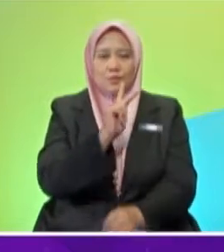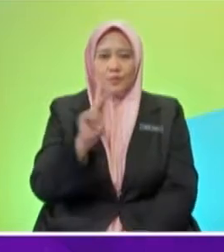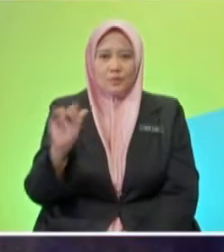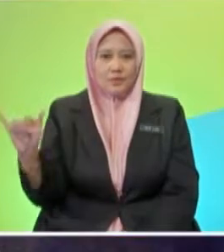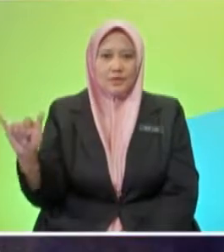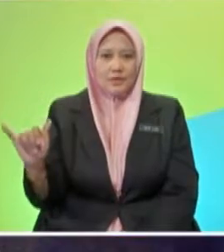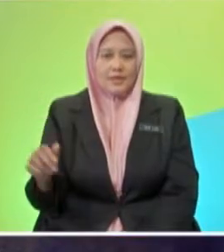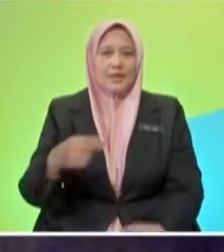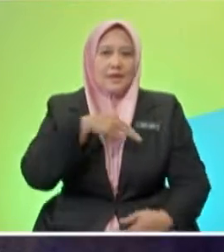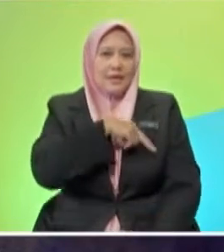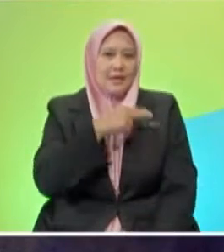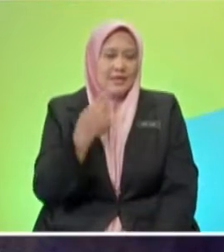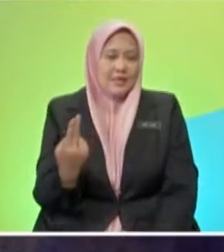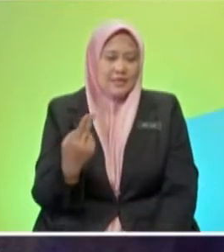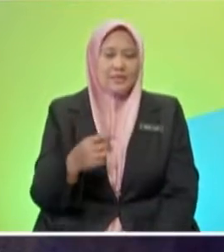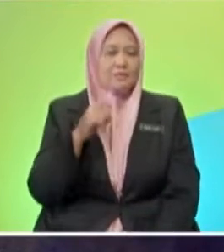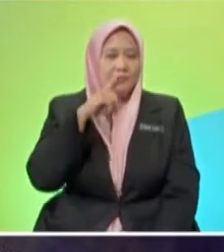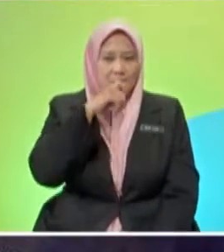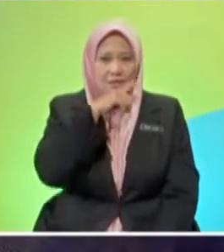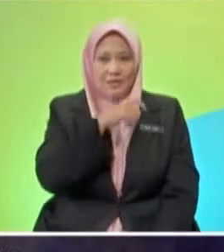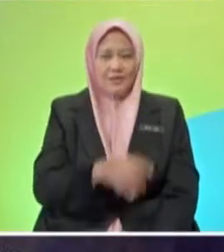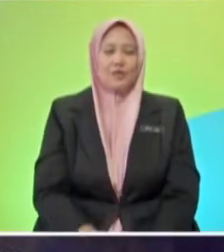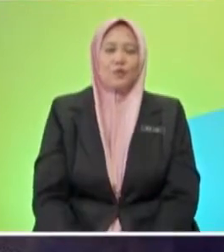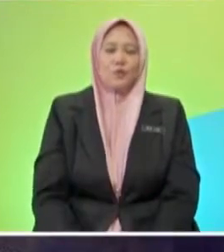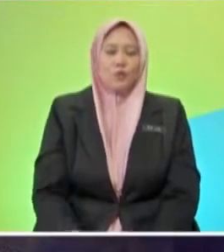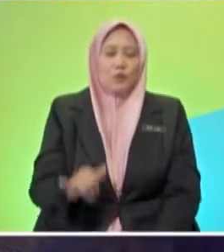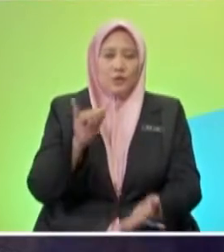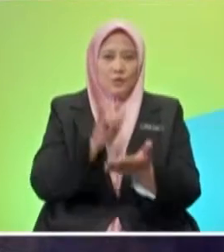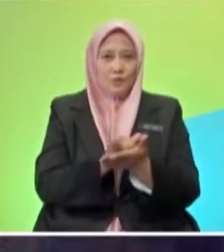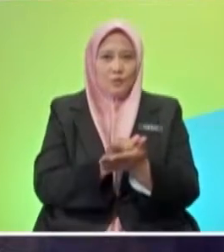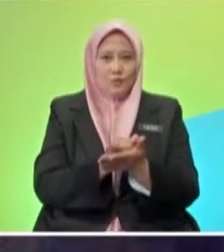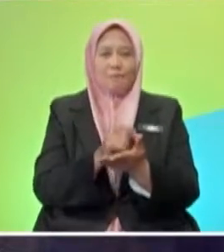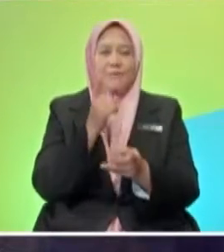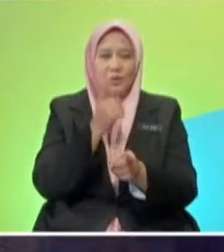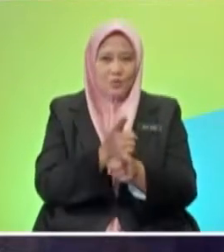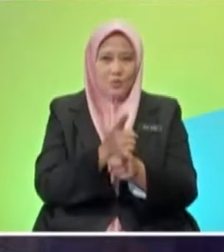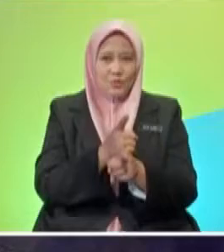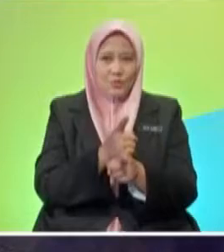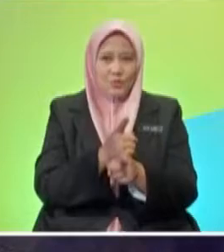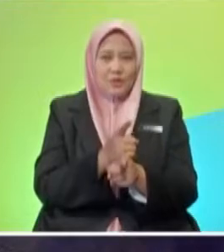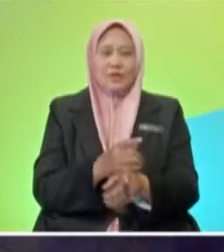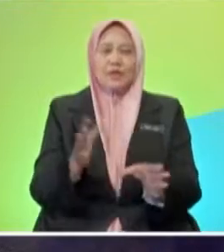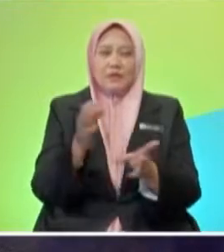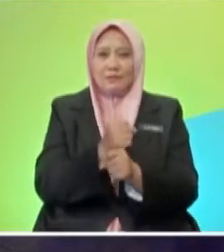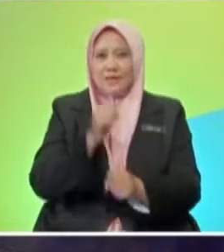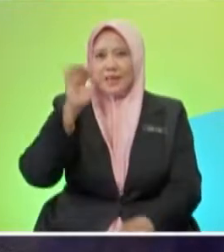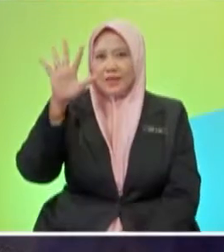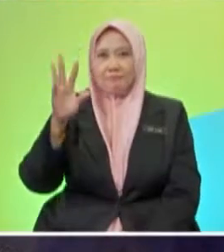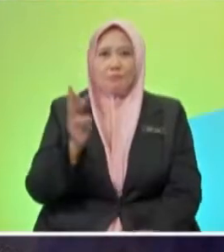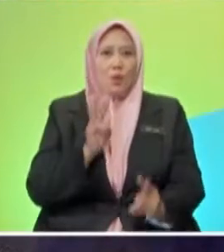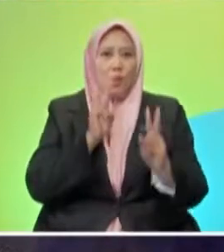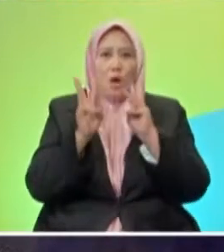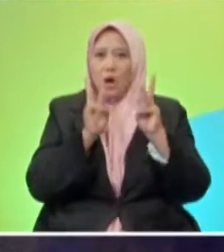tepat kita berikan 5 Wow into al-jailani ah tanya